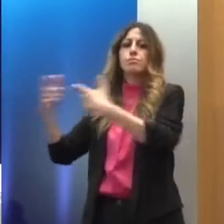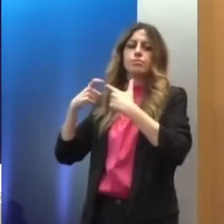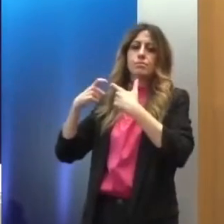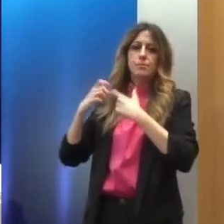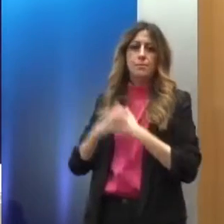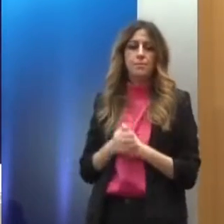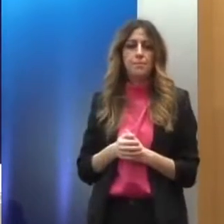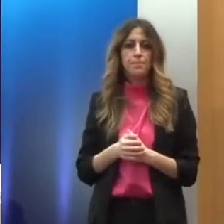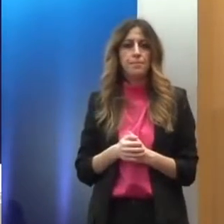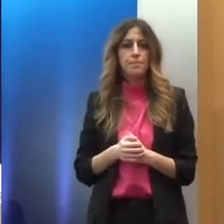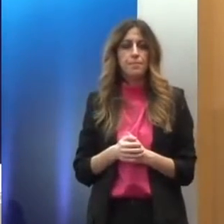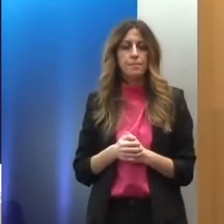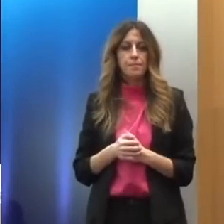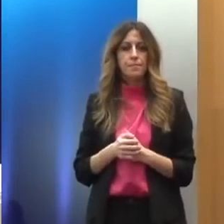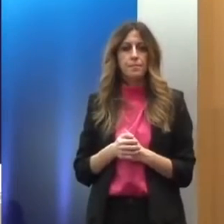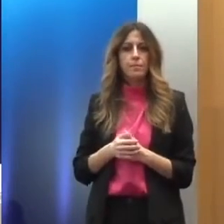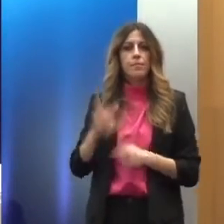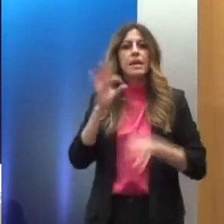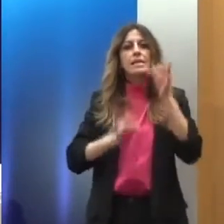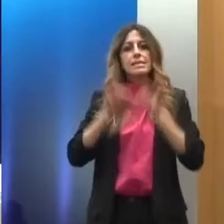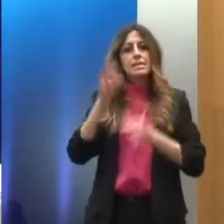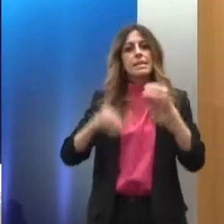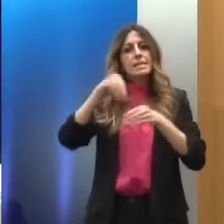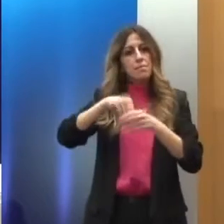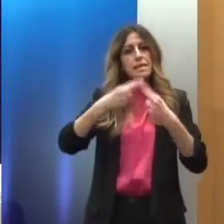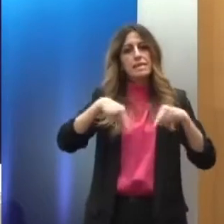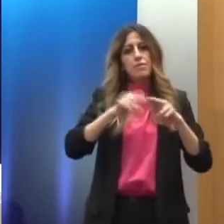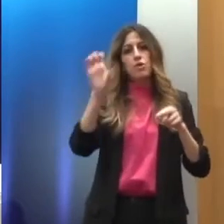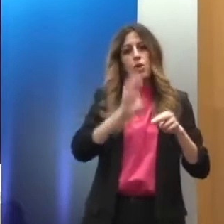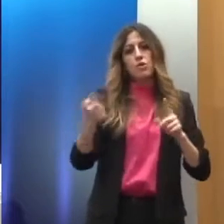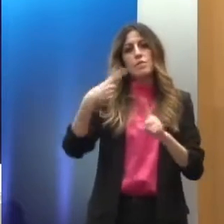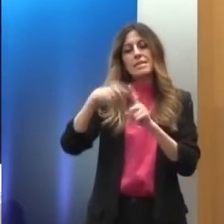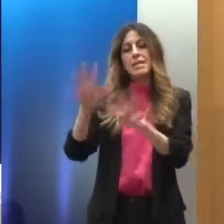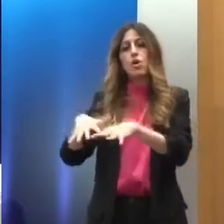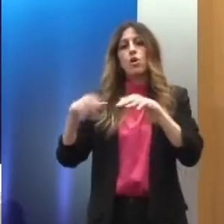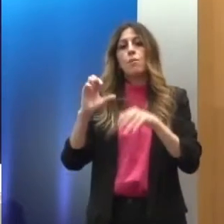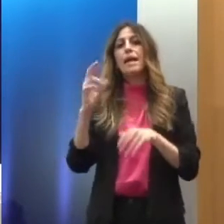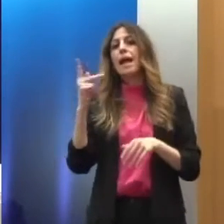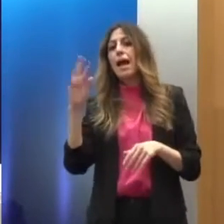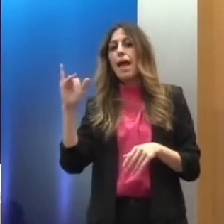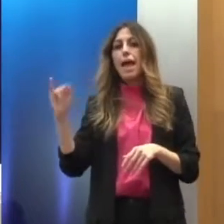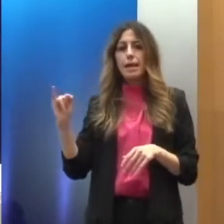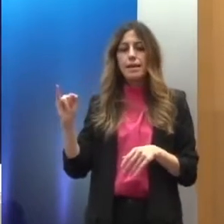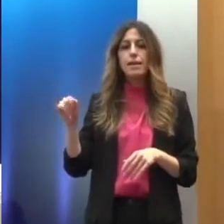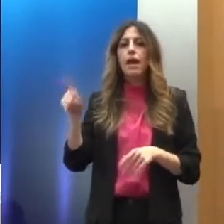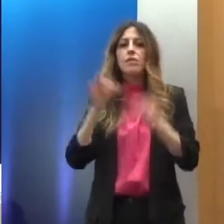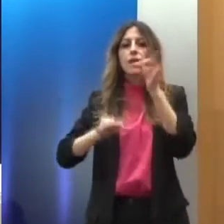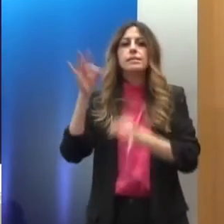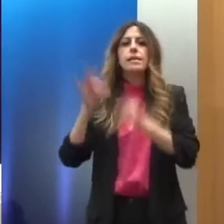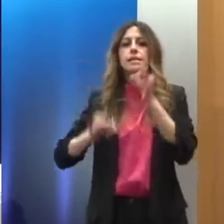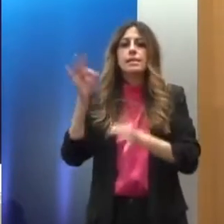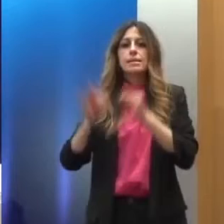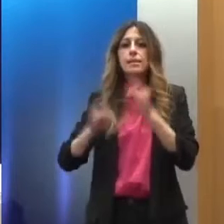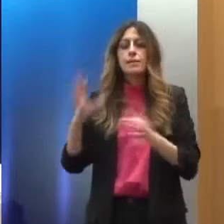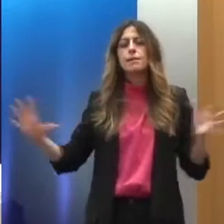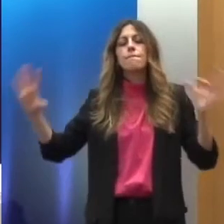Αντιλαμβανόμαστε ότι οι συζητήσεις σχετικές στο Συμβούλιο της Ευρώπης και μέσα στην Ολομέλεια της ΕΚΡΗ είναι εξαιρετικά περισσότερο πολιτικοποιημένες σε σχέση με το παρελθόν